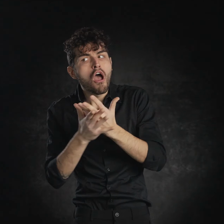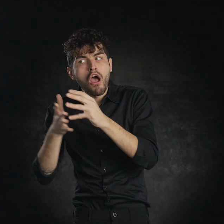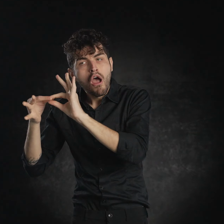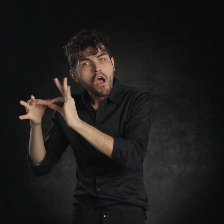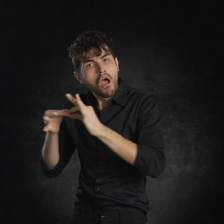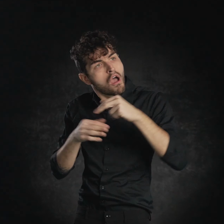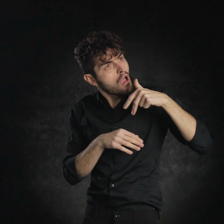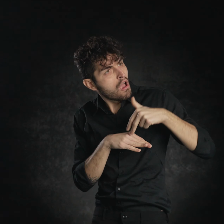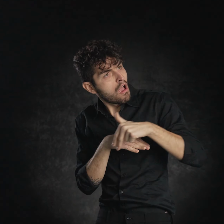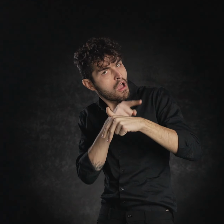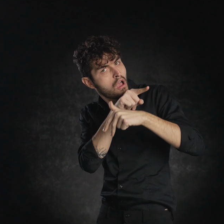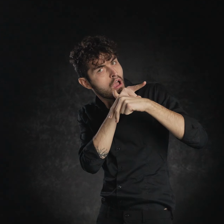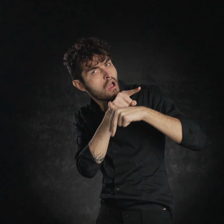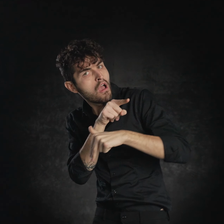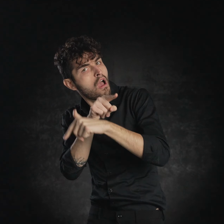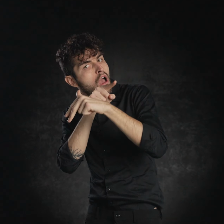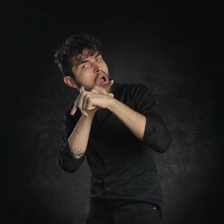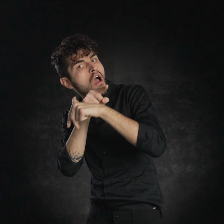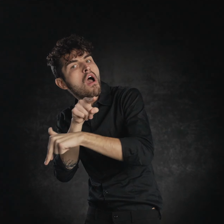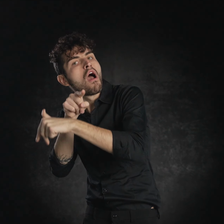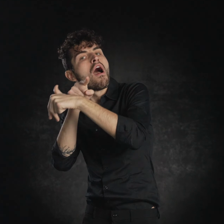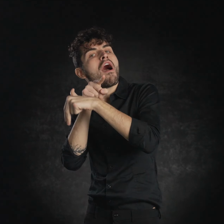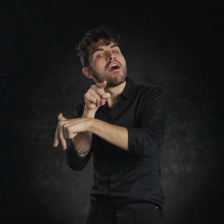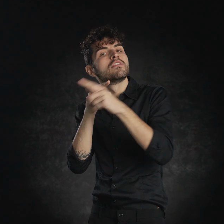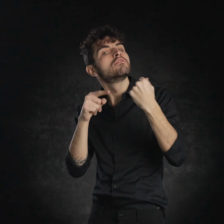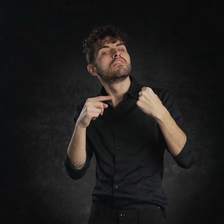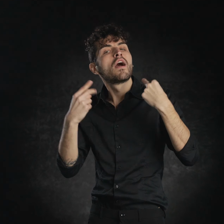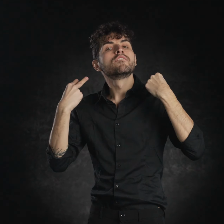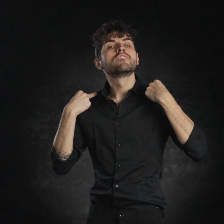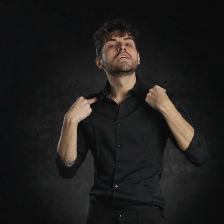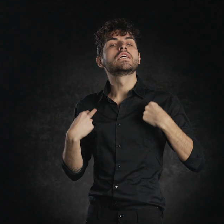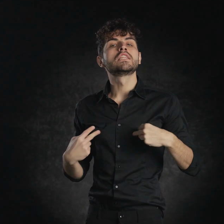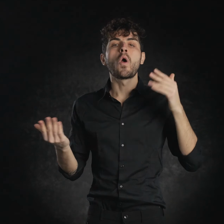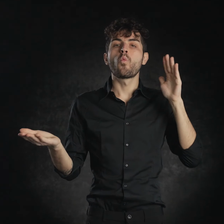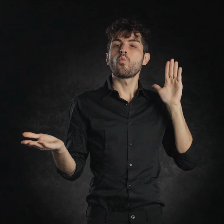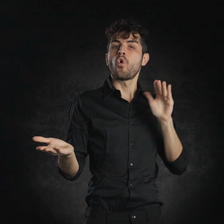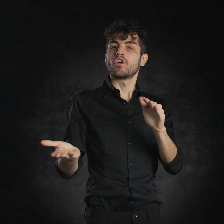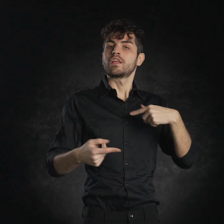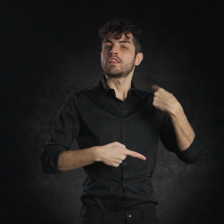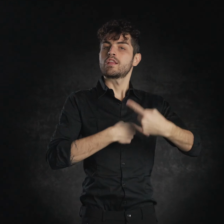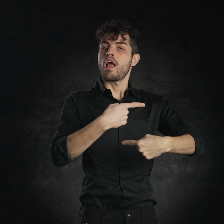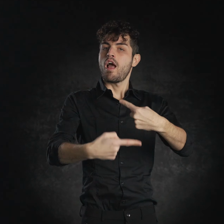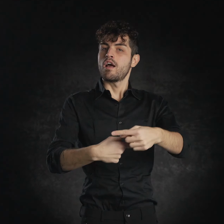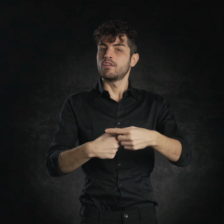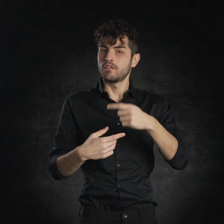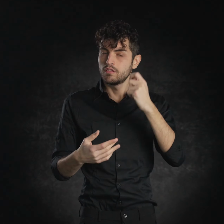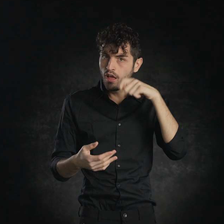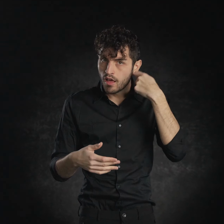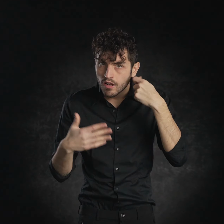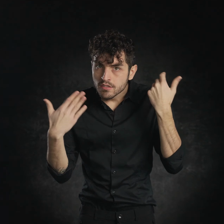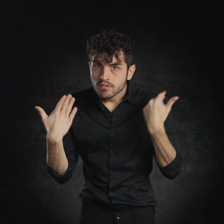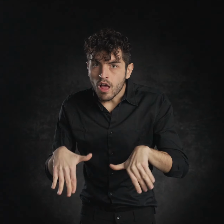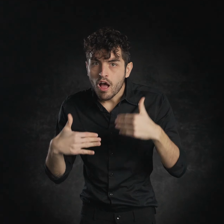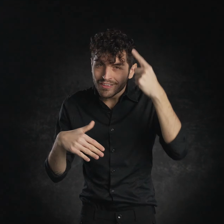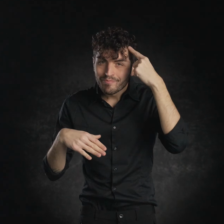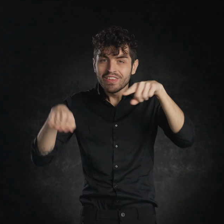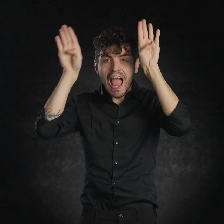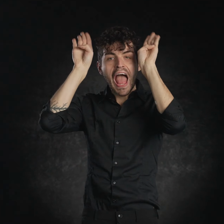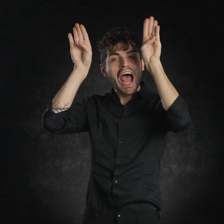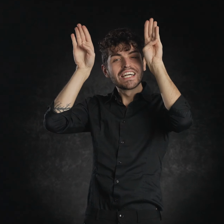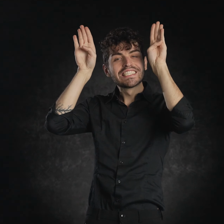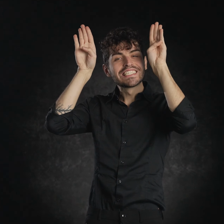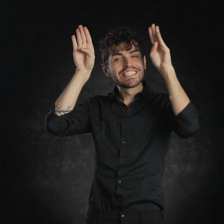presentavano una delle serie di scene che si legavano anche a delle scene della vita quotidiana interessante per esempio è notare